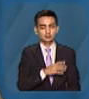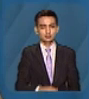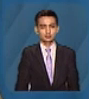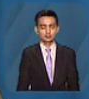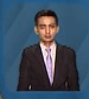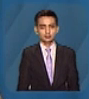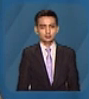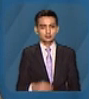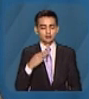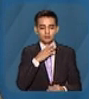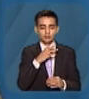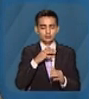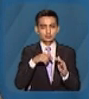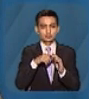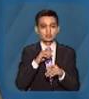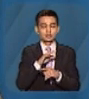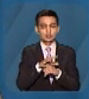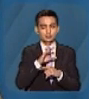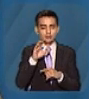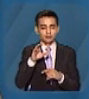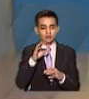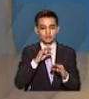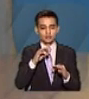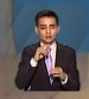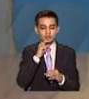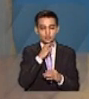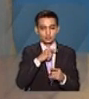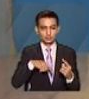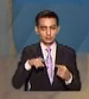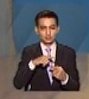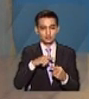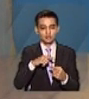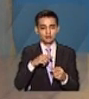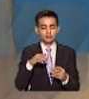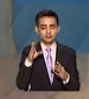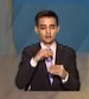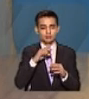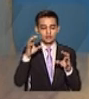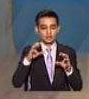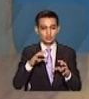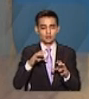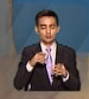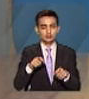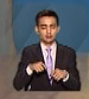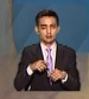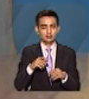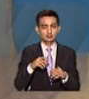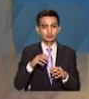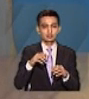По многим направлениям экономики нашей, несмотря на принятие множества законов, решений